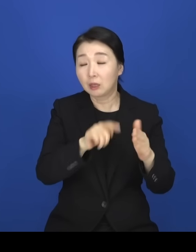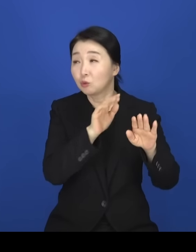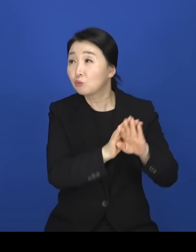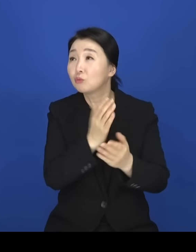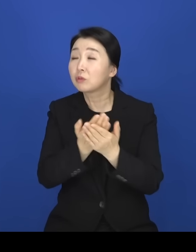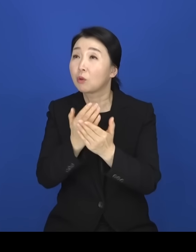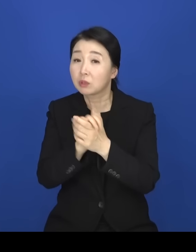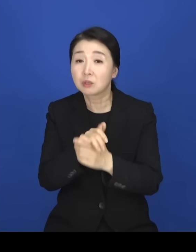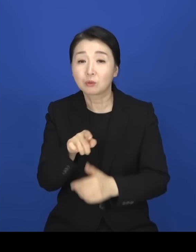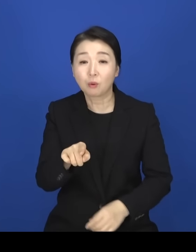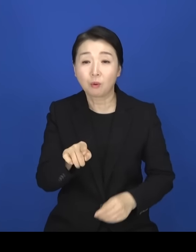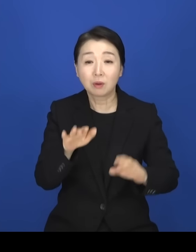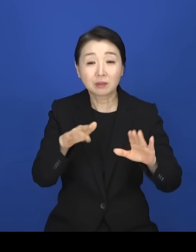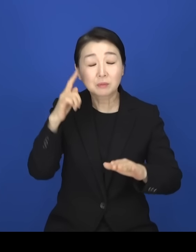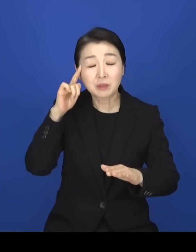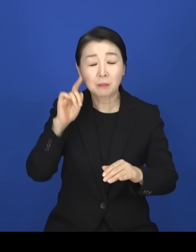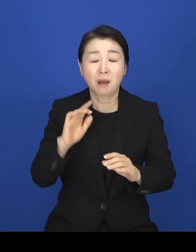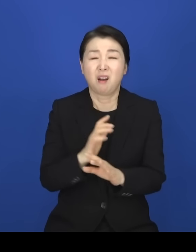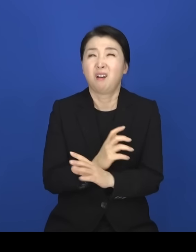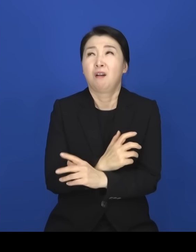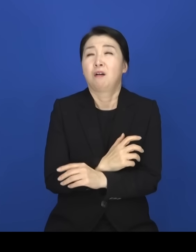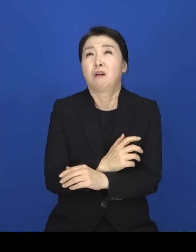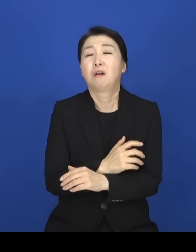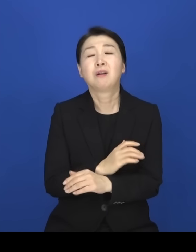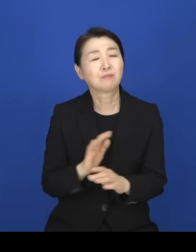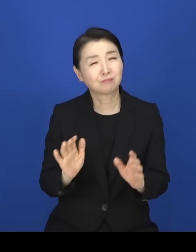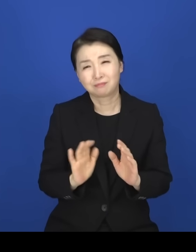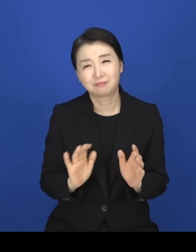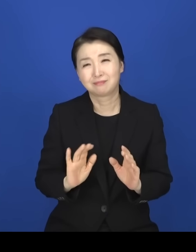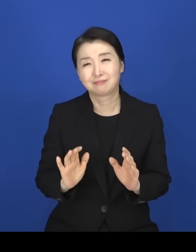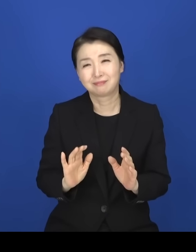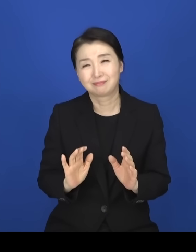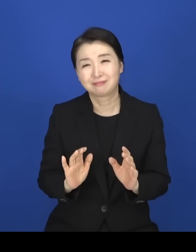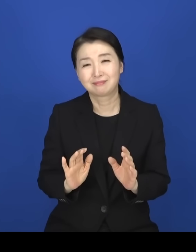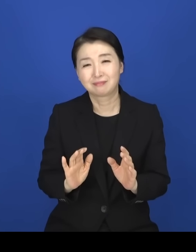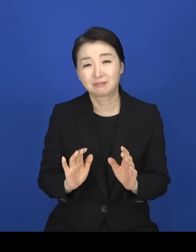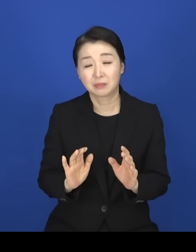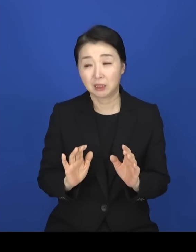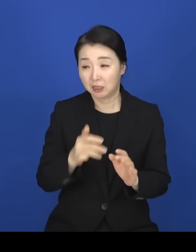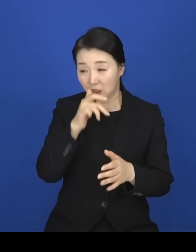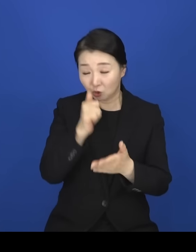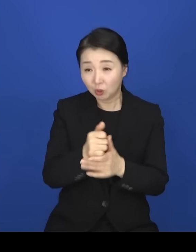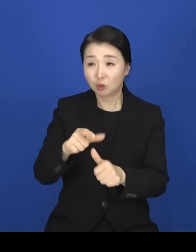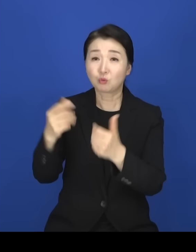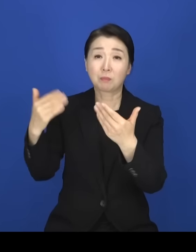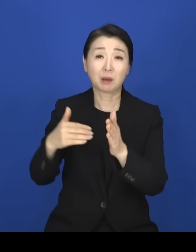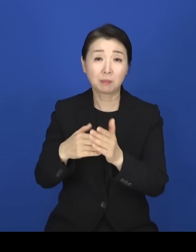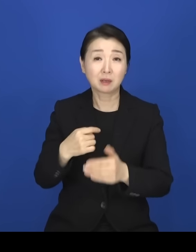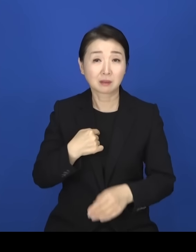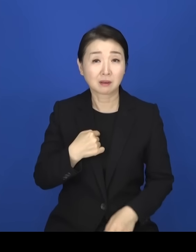이게 지금 생각하면 너무너무 소름 돋고 어떻게 해서 죄에서